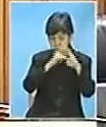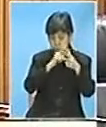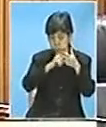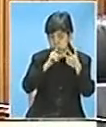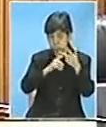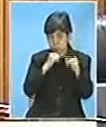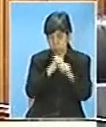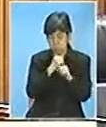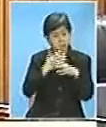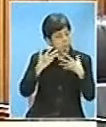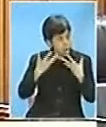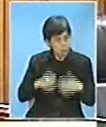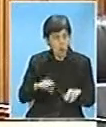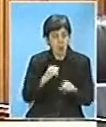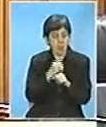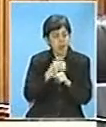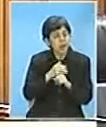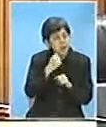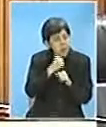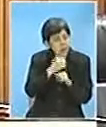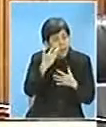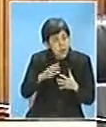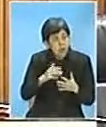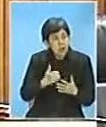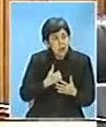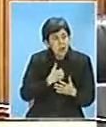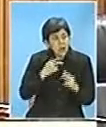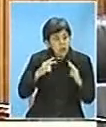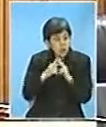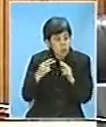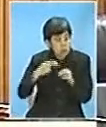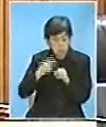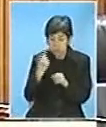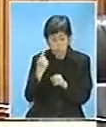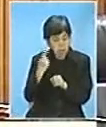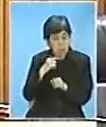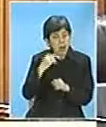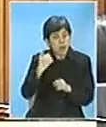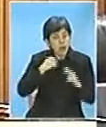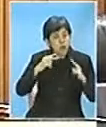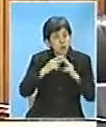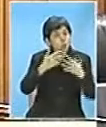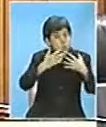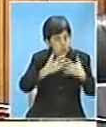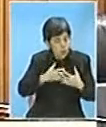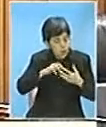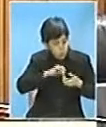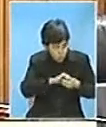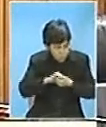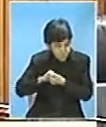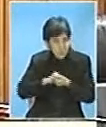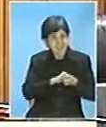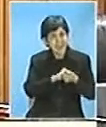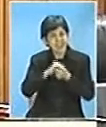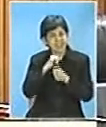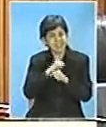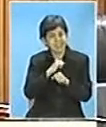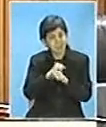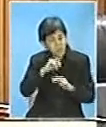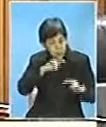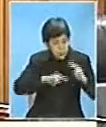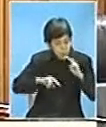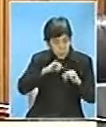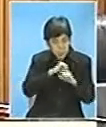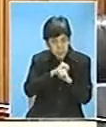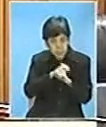ริ่มทำการไปแล้วนะครับบางส่วนรวมทั้งไม่ใช่กระทรวงพลังงานอย่างเดียวรวมถึงกระทรวงอุตสาหกรรมด้วยนะครับก็มีการพิจารณา